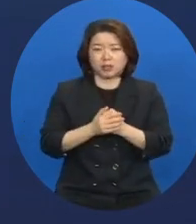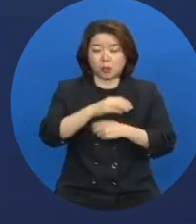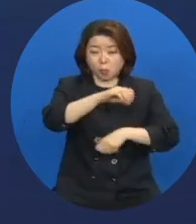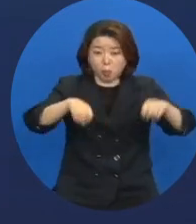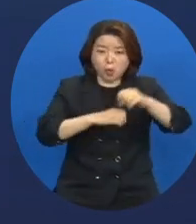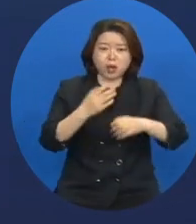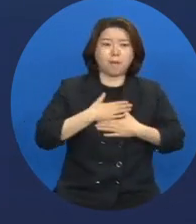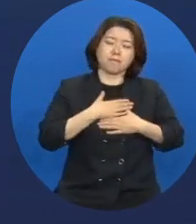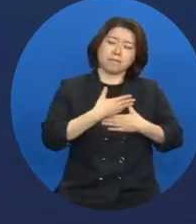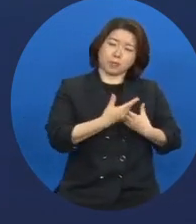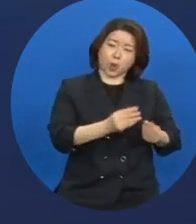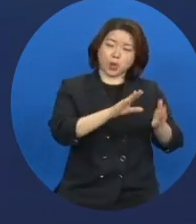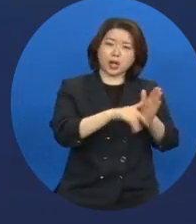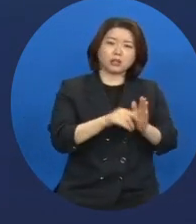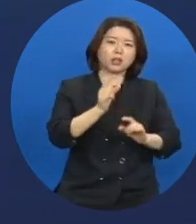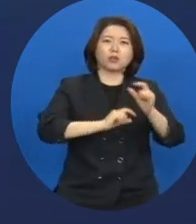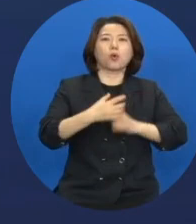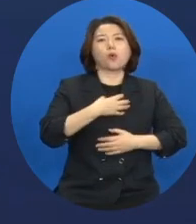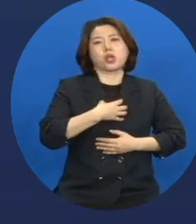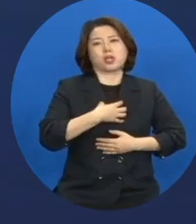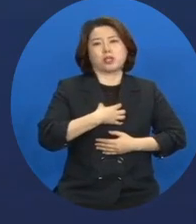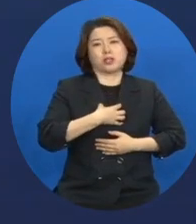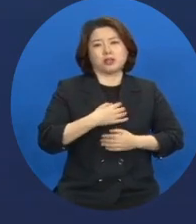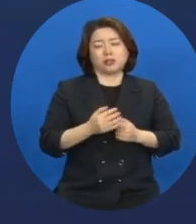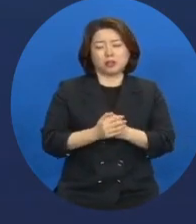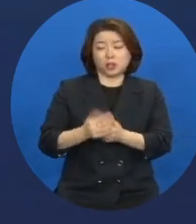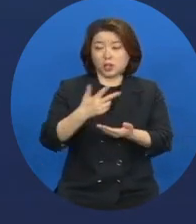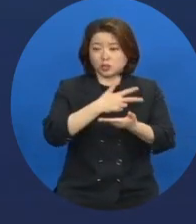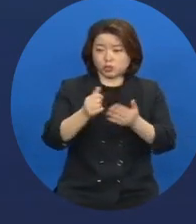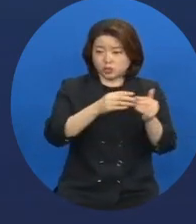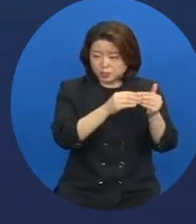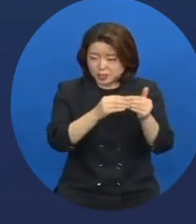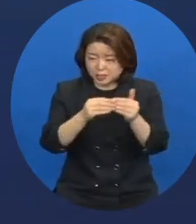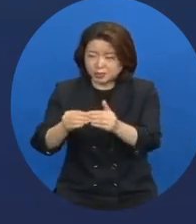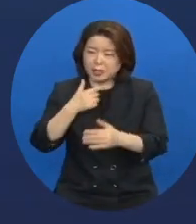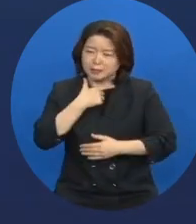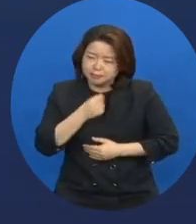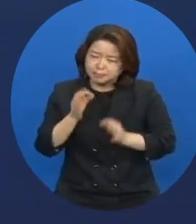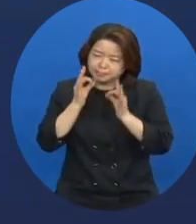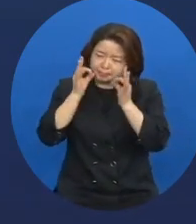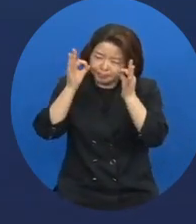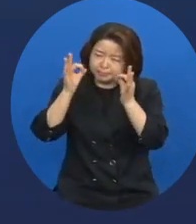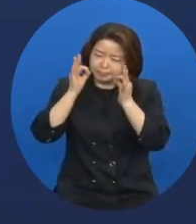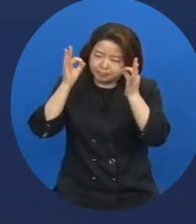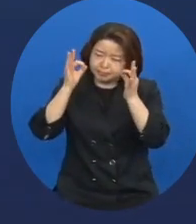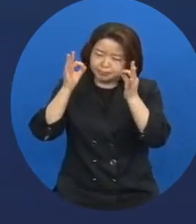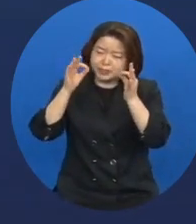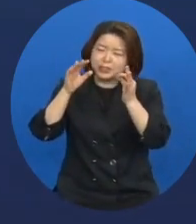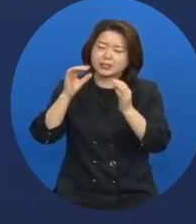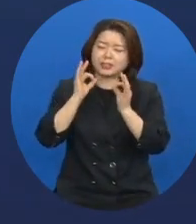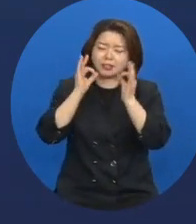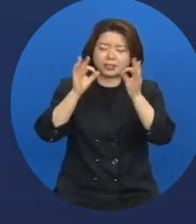위기였어요. 주님의 인도를 받으려고 간절한 마음의 갈망이 식어지니까.